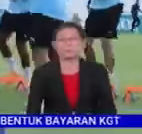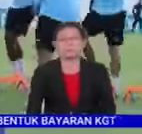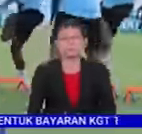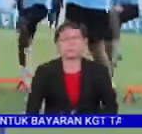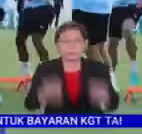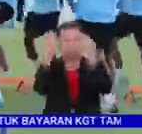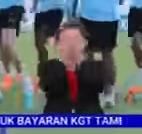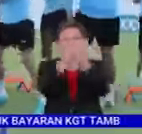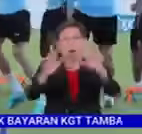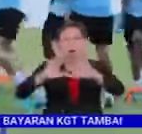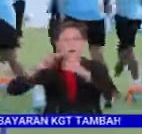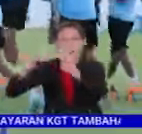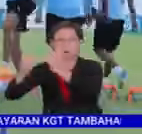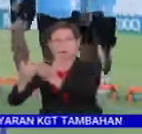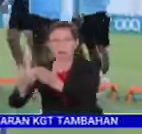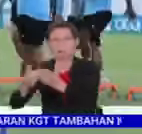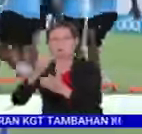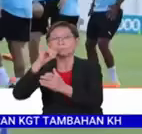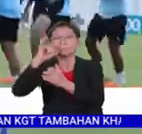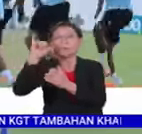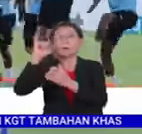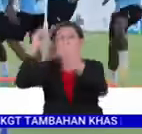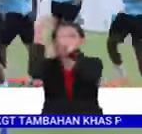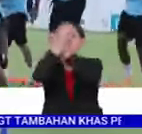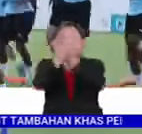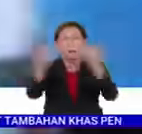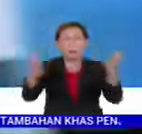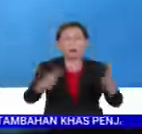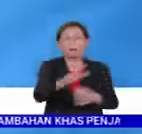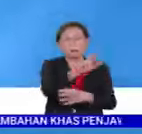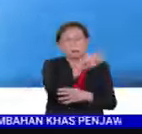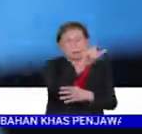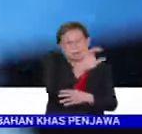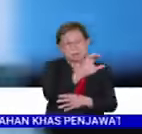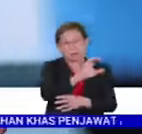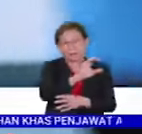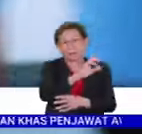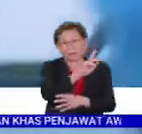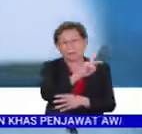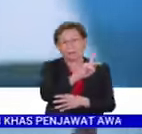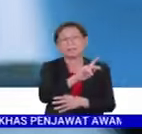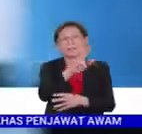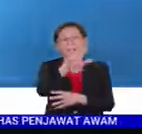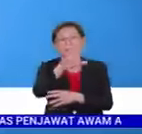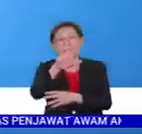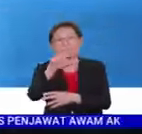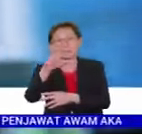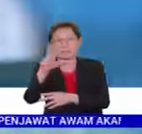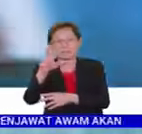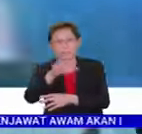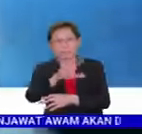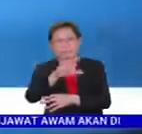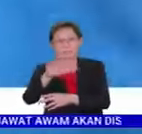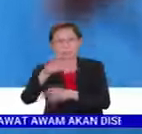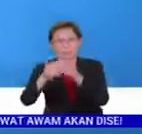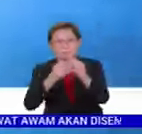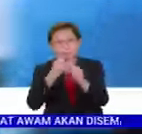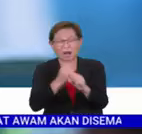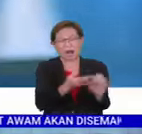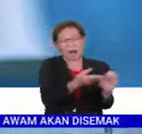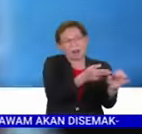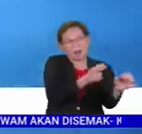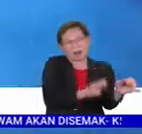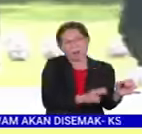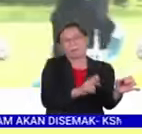Perkara itu diumumkan kelab berkenaan semalam. Cavani, 35 tahun, menjadi ejen bebas selepas meninggalkan Old Trafford dan